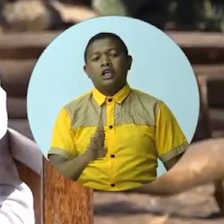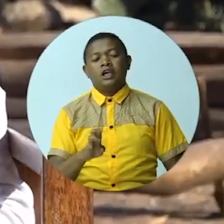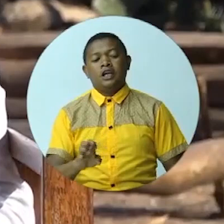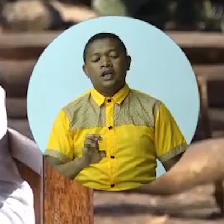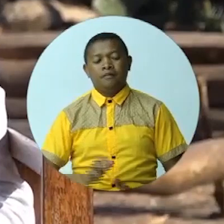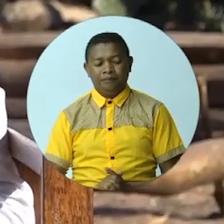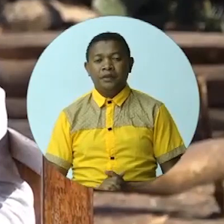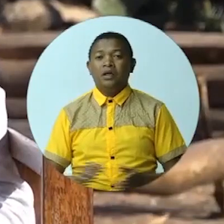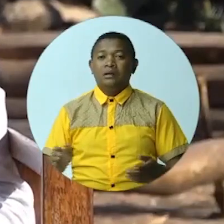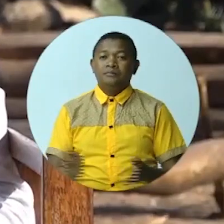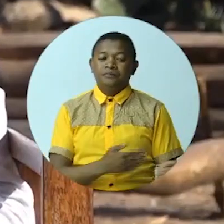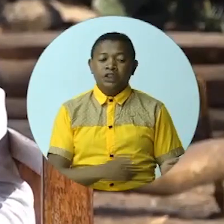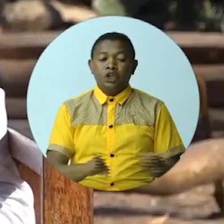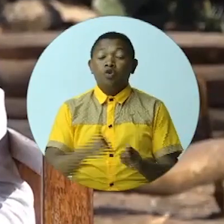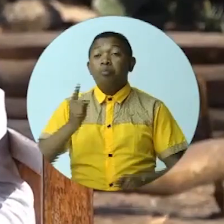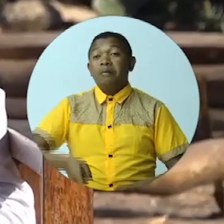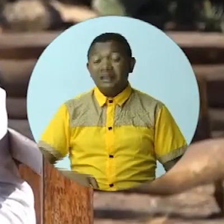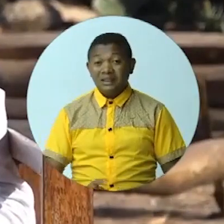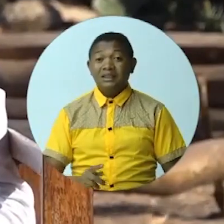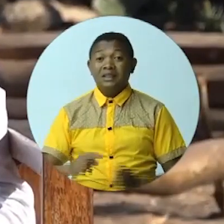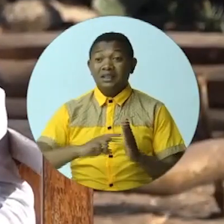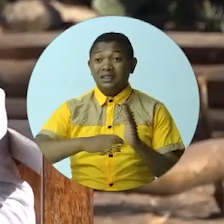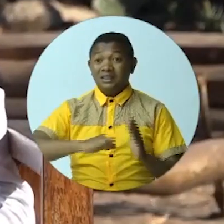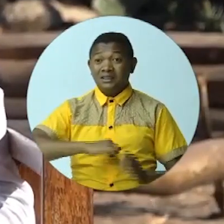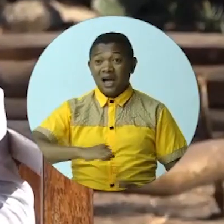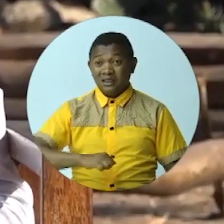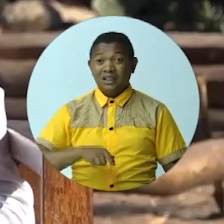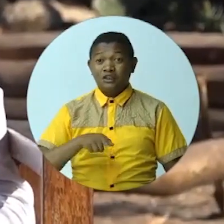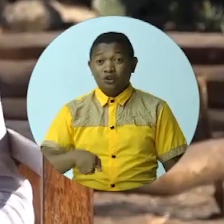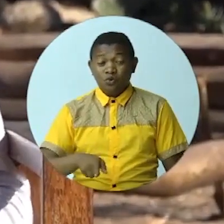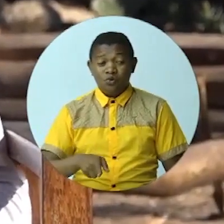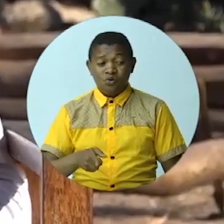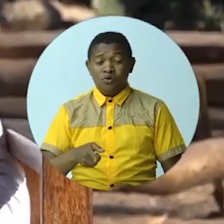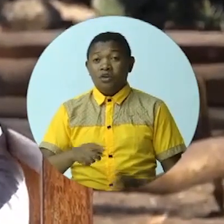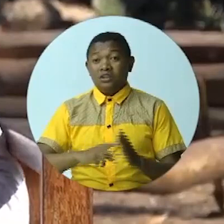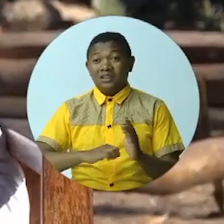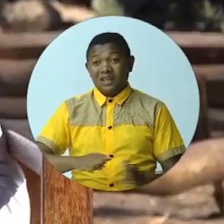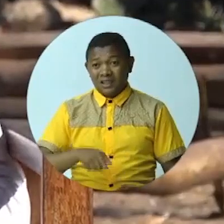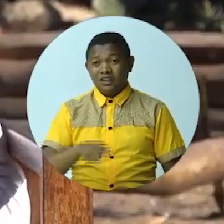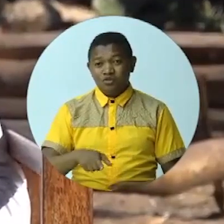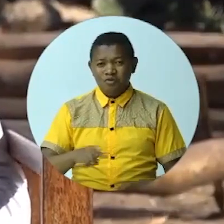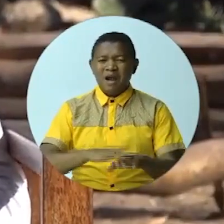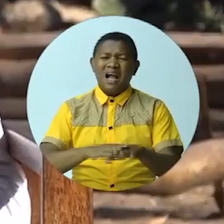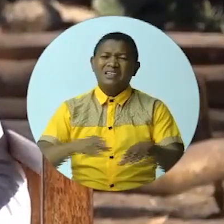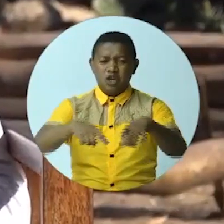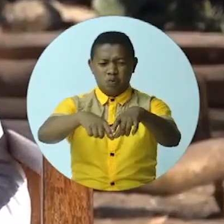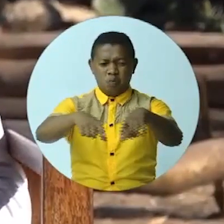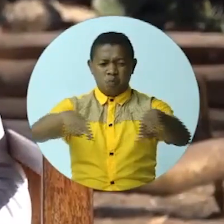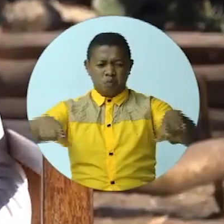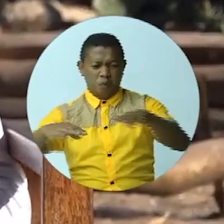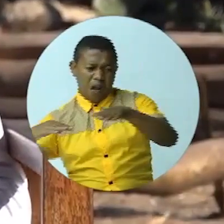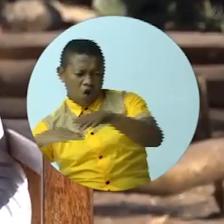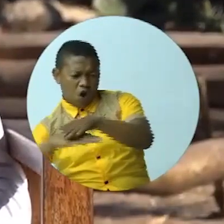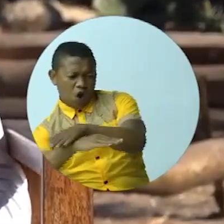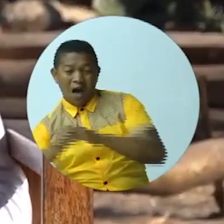tetikasa zay famatsiana pipeline ho ataontsika indray mety tsy ho vita aingana fa